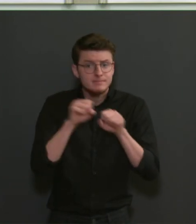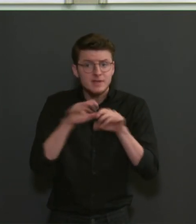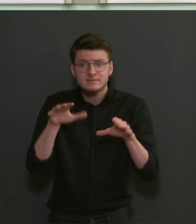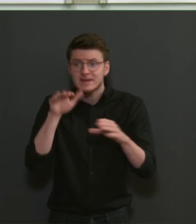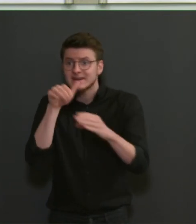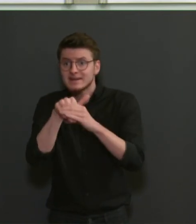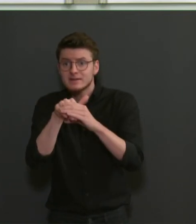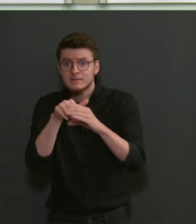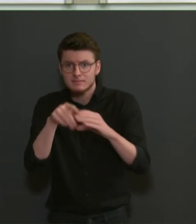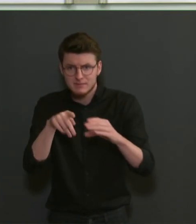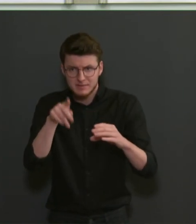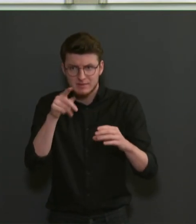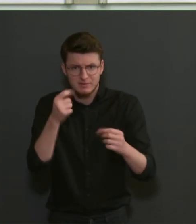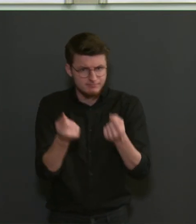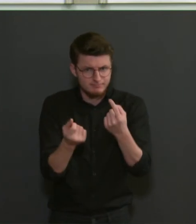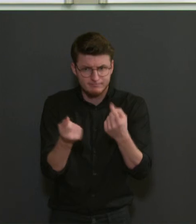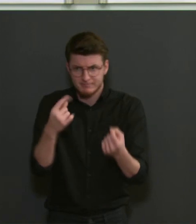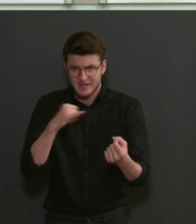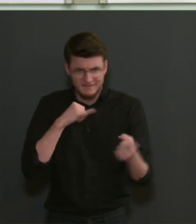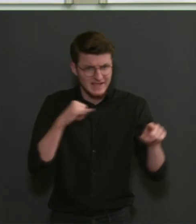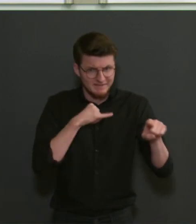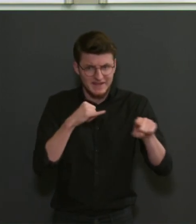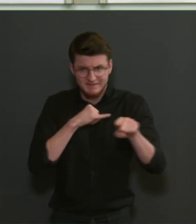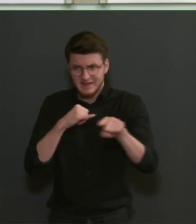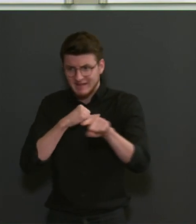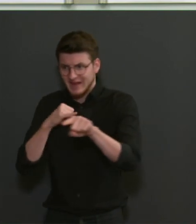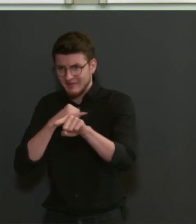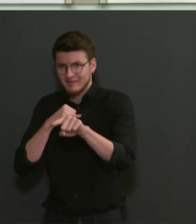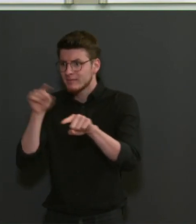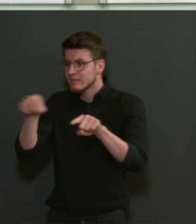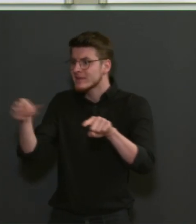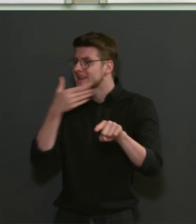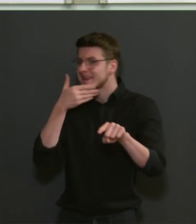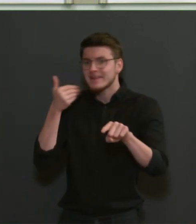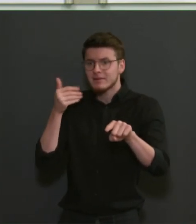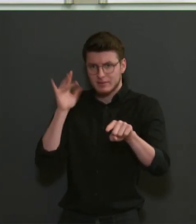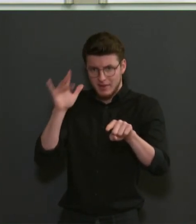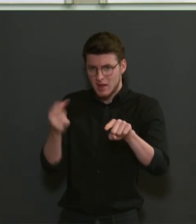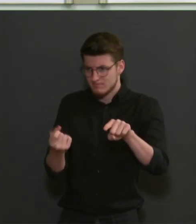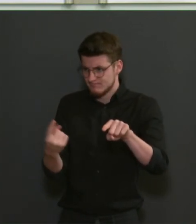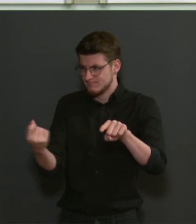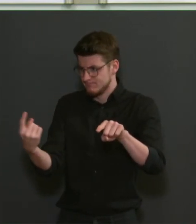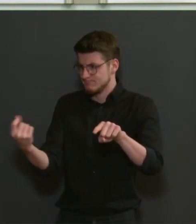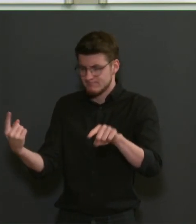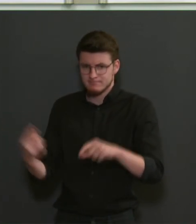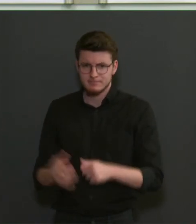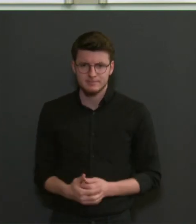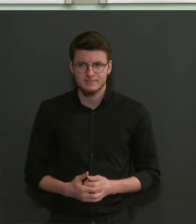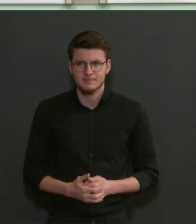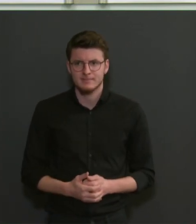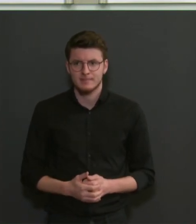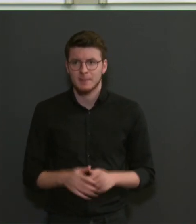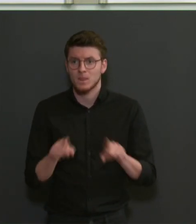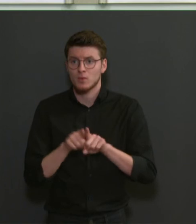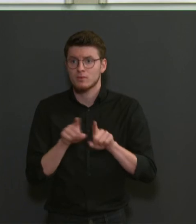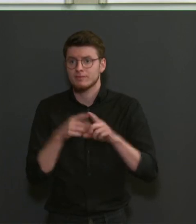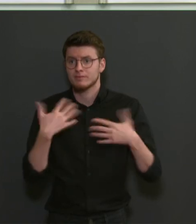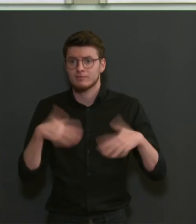Ook het aantal grote uitbraken met 10 of meer gevallen blijft toenemen, zoals u kan zien op deze grafiek.